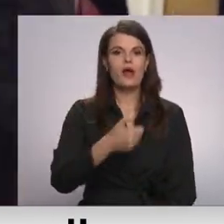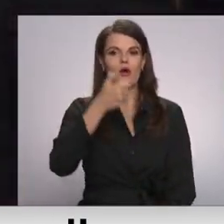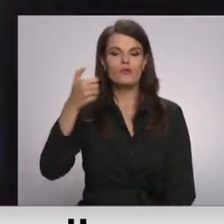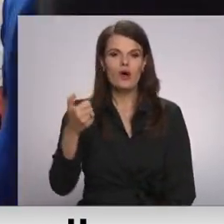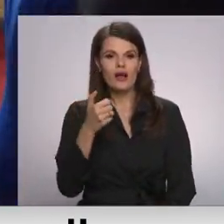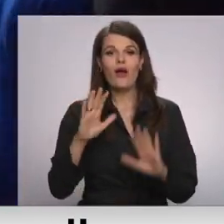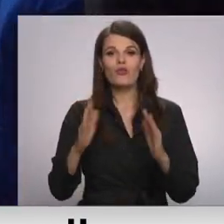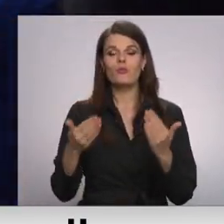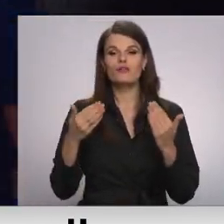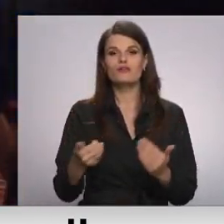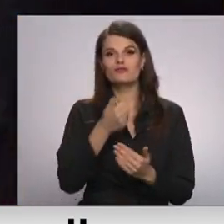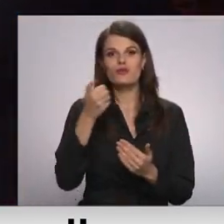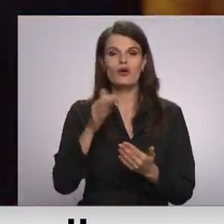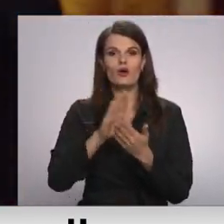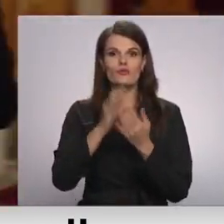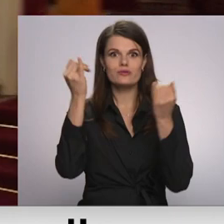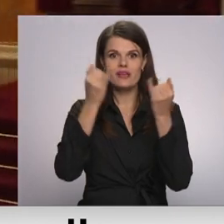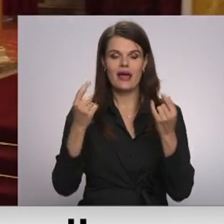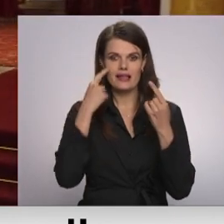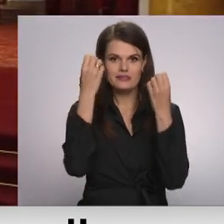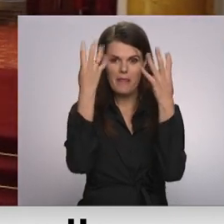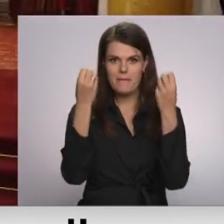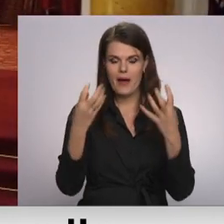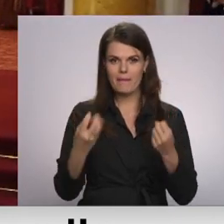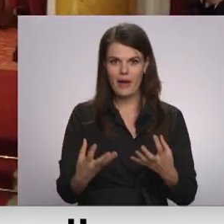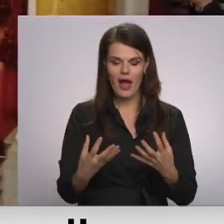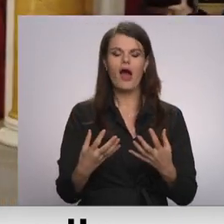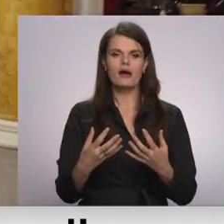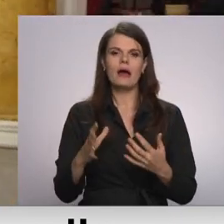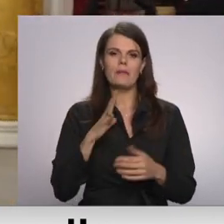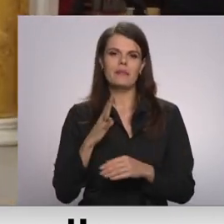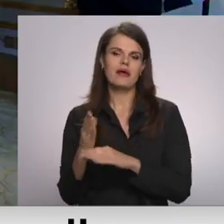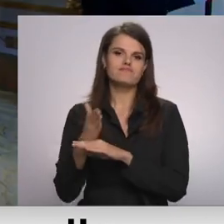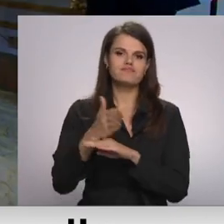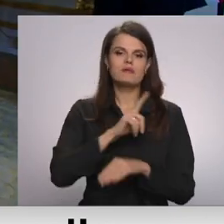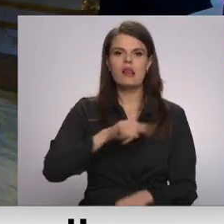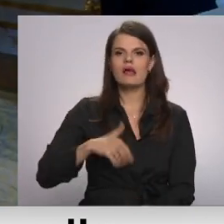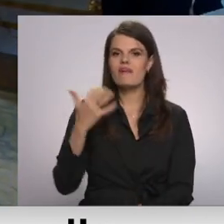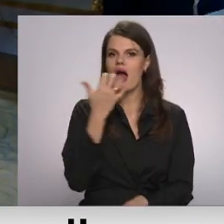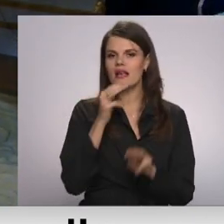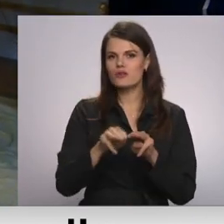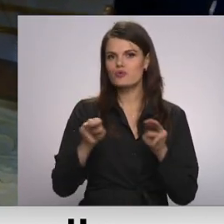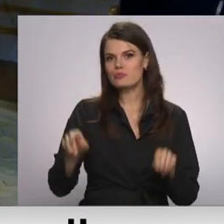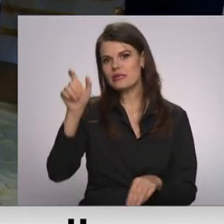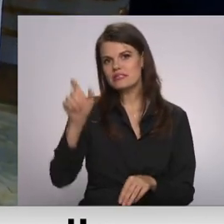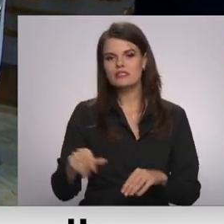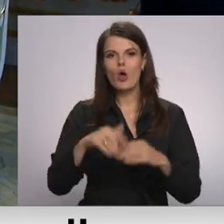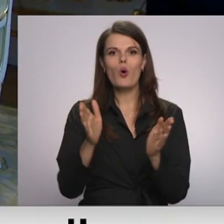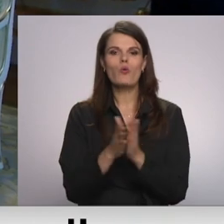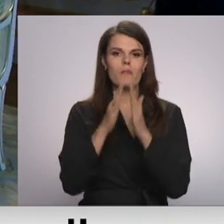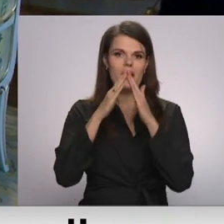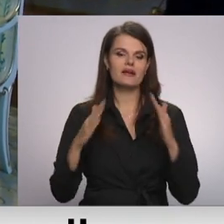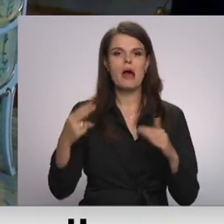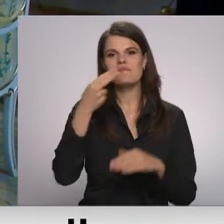taču šogad uz egles iedegšanu Lancastera namā bija ieradies Latvijas ārlietu ministrs, lai kopā ar nama